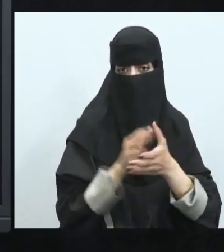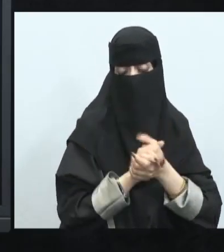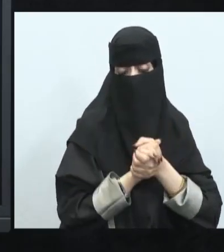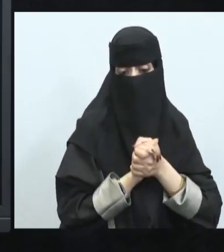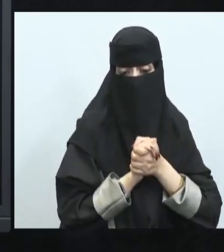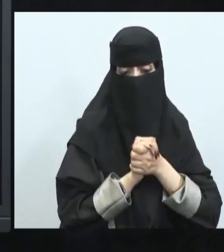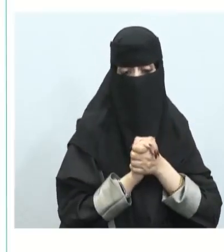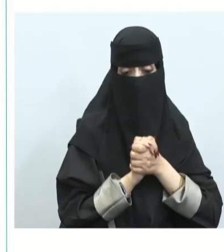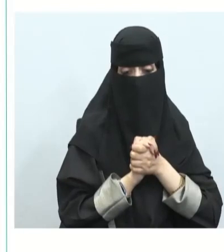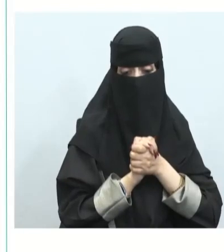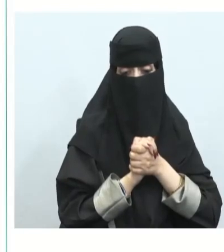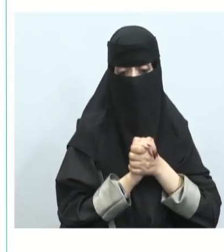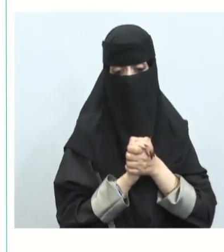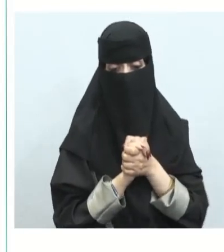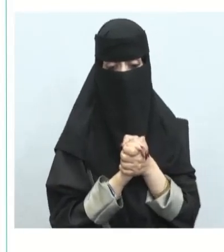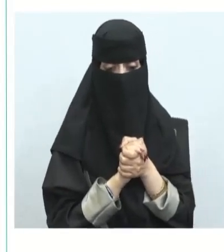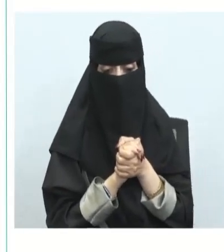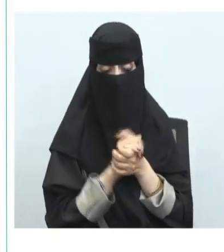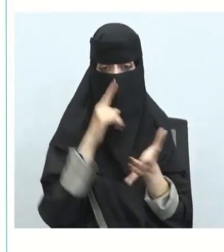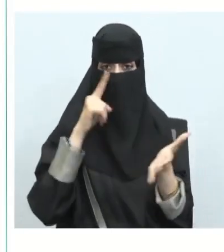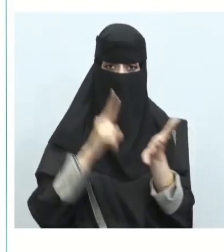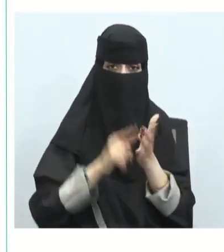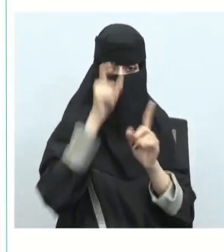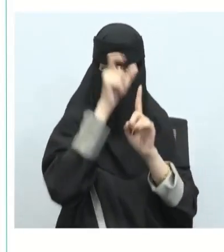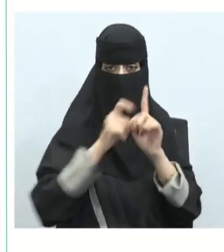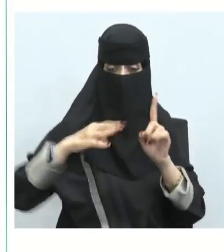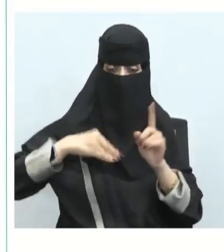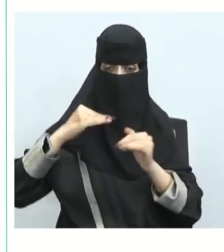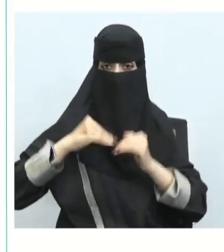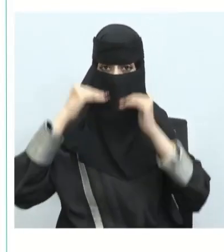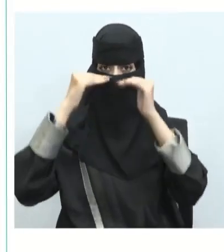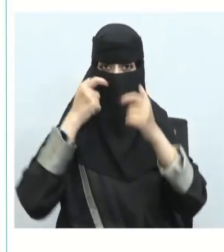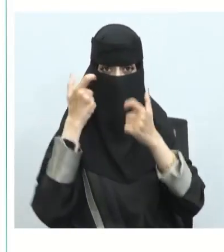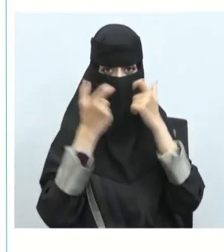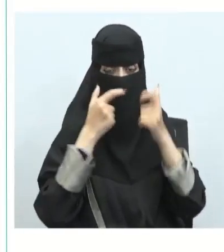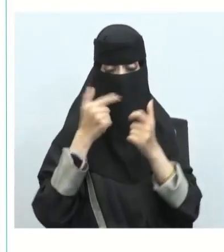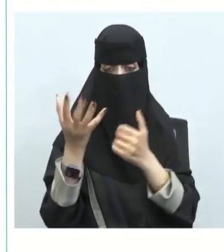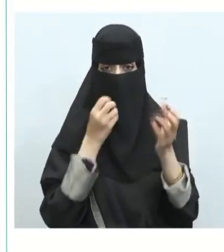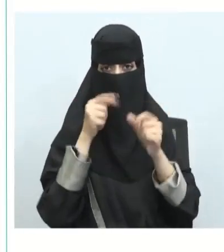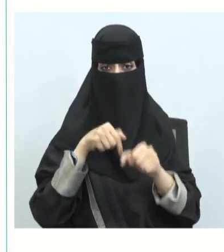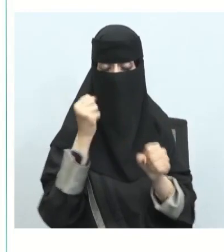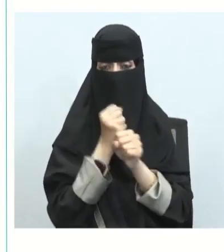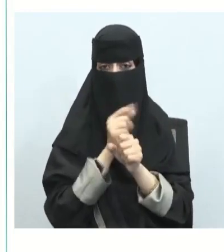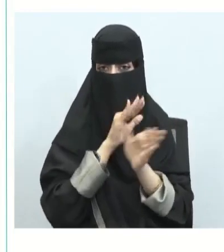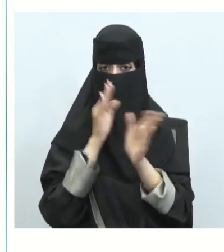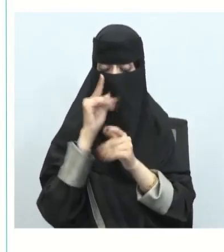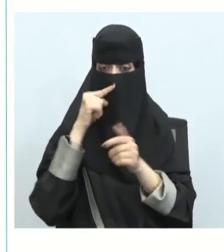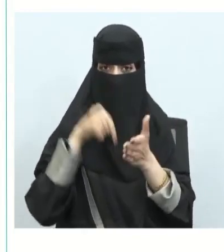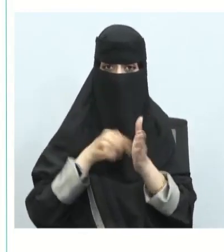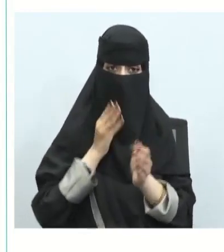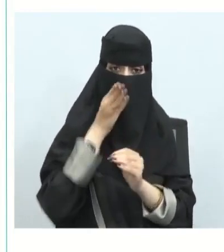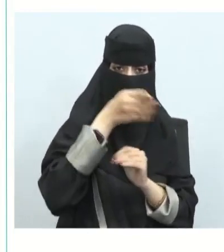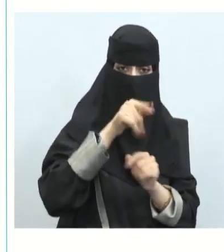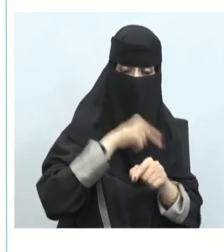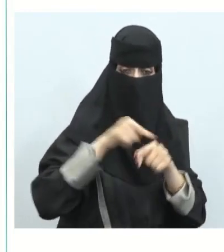هذا الامر لابد لمديرين ان يقدروا الملاحظات الوارده من الموظفين وان يسعوا